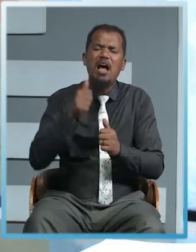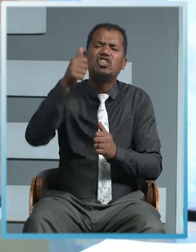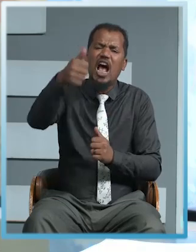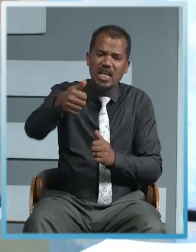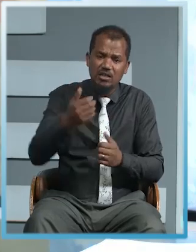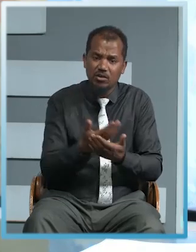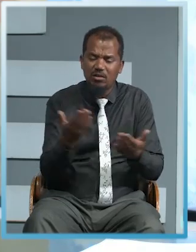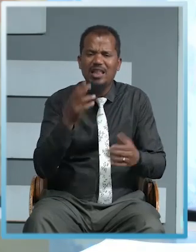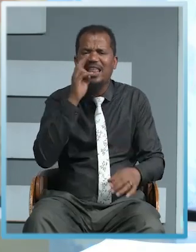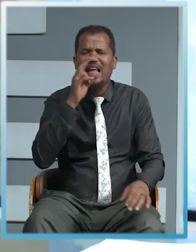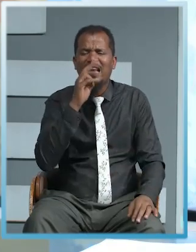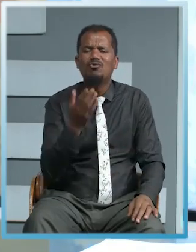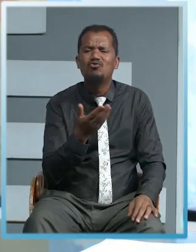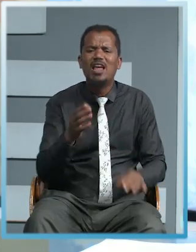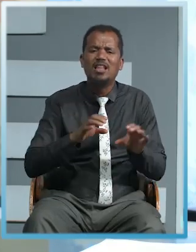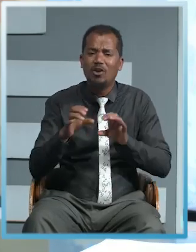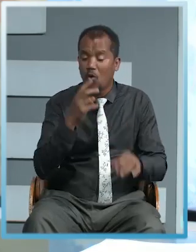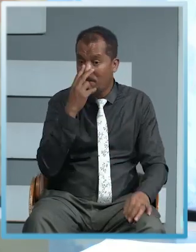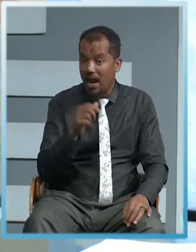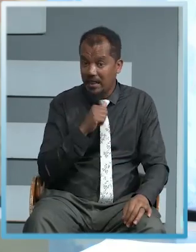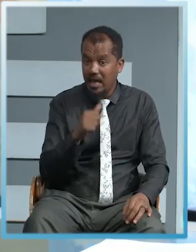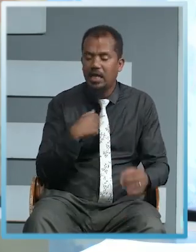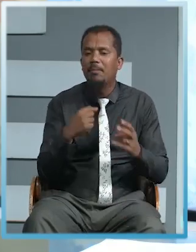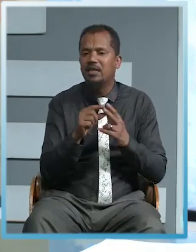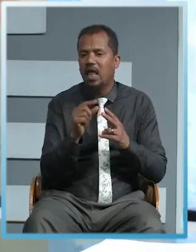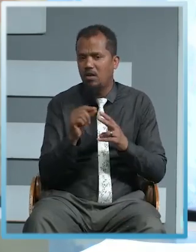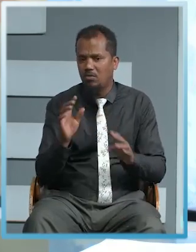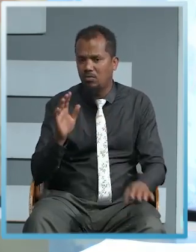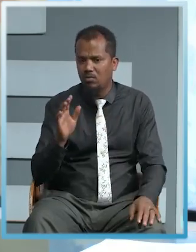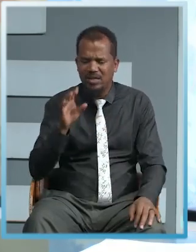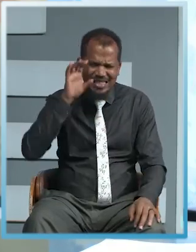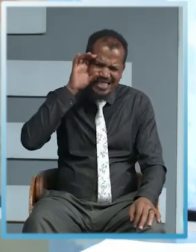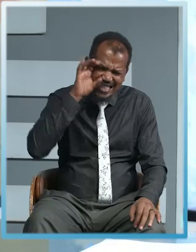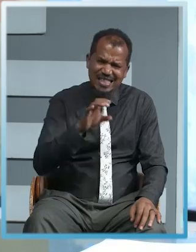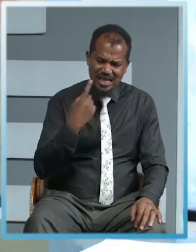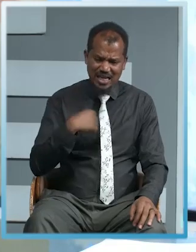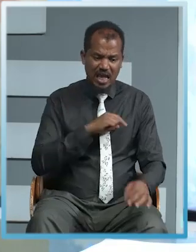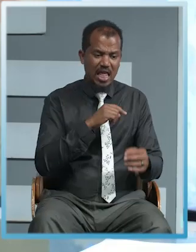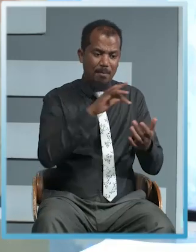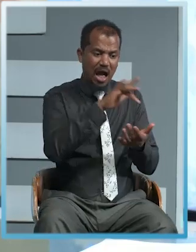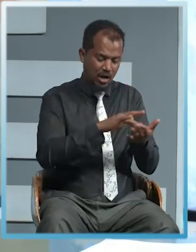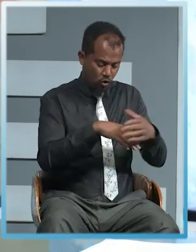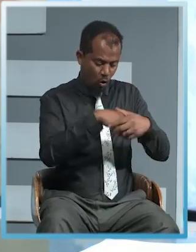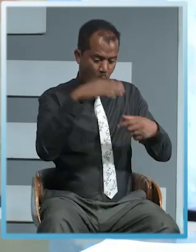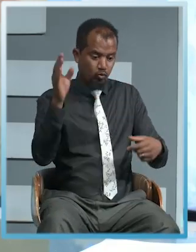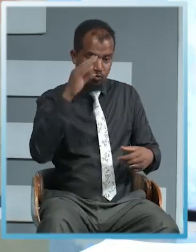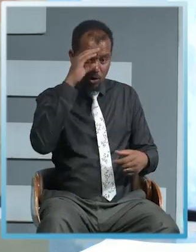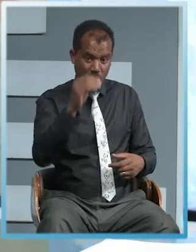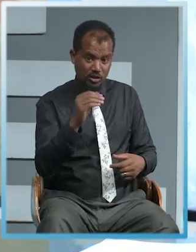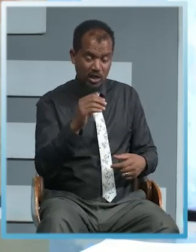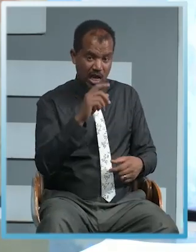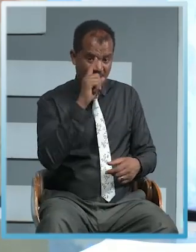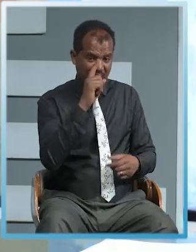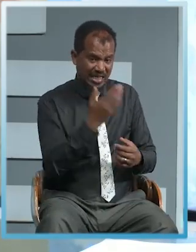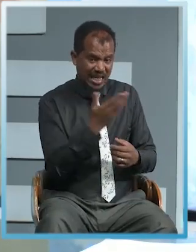ነገር የቀልድ ጉዳይ ተደርጎ ባይታይ ይመረጣለው ነው ማለት የግድ ከኛው መሃል ይወጡ ሰዎች